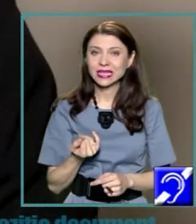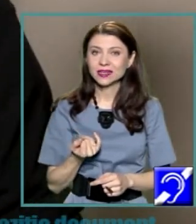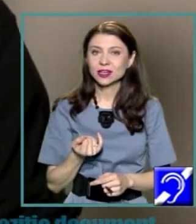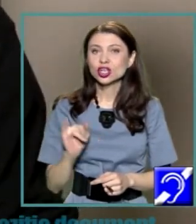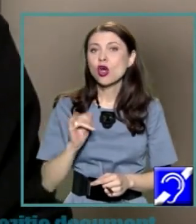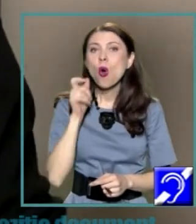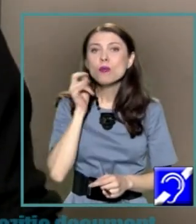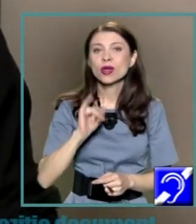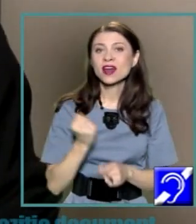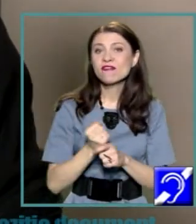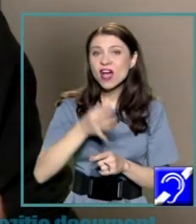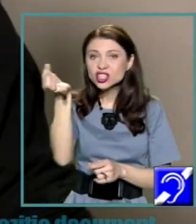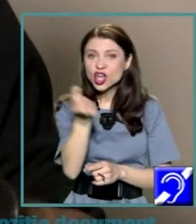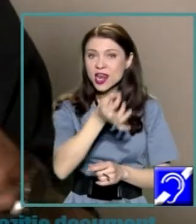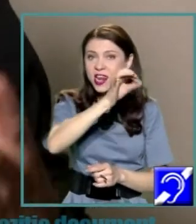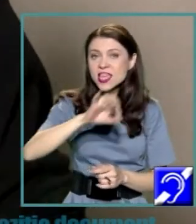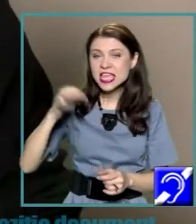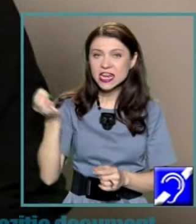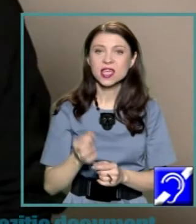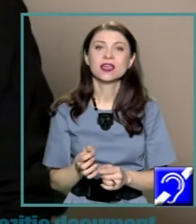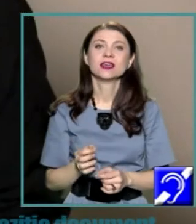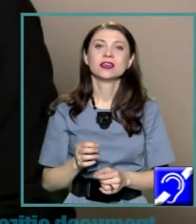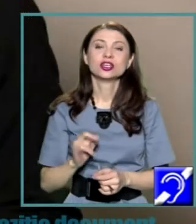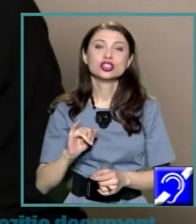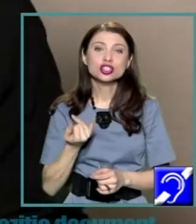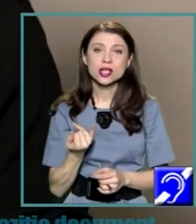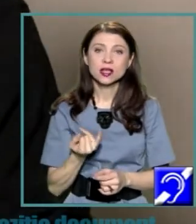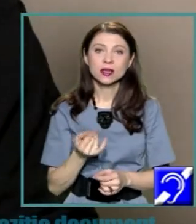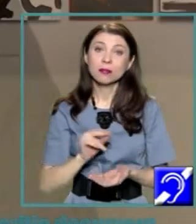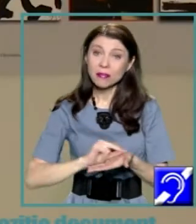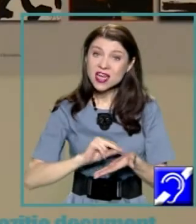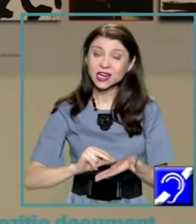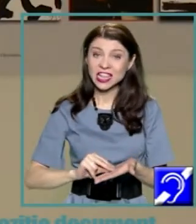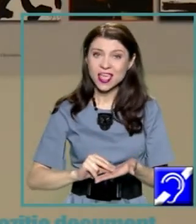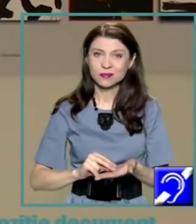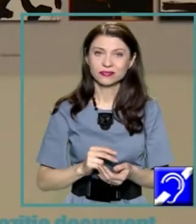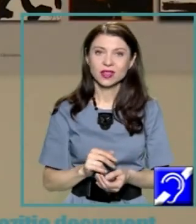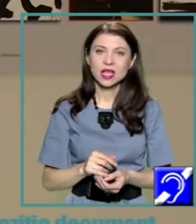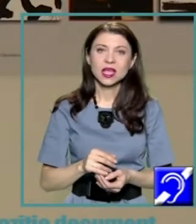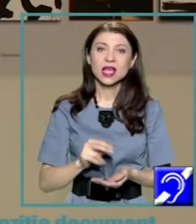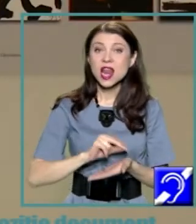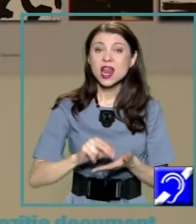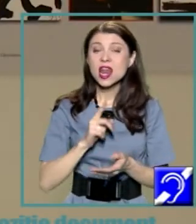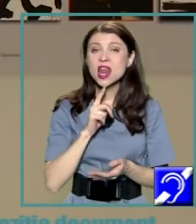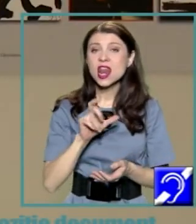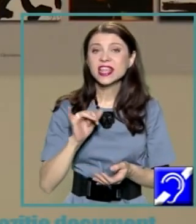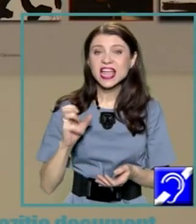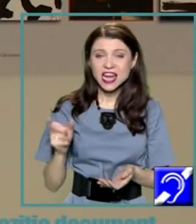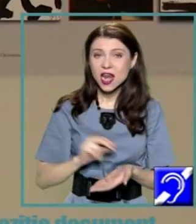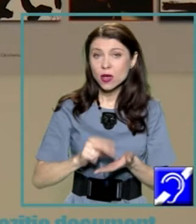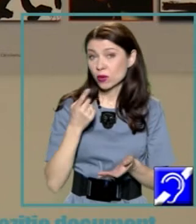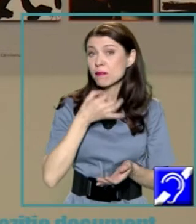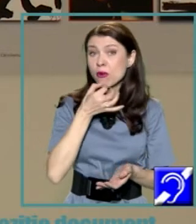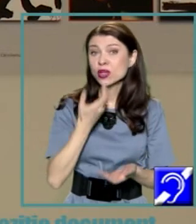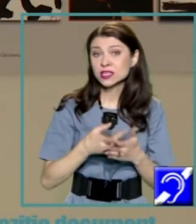celui care trasează linii și în spațiu, și în volum, dar și pe hârtie. Literele unei poezii sunt tot și